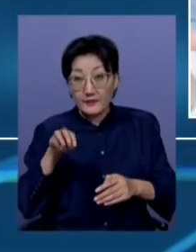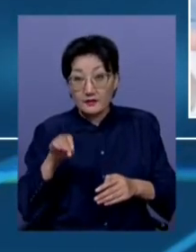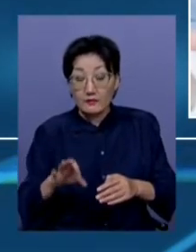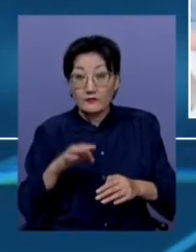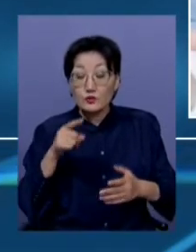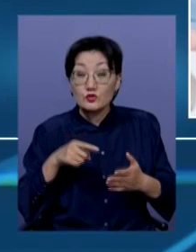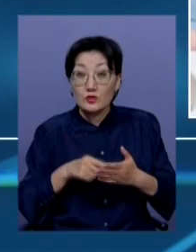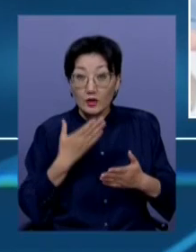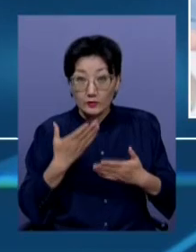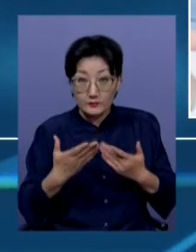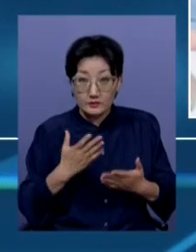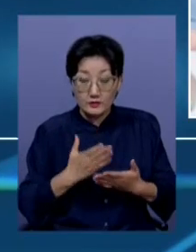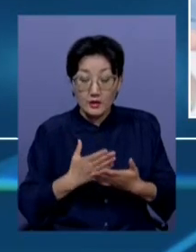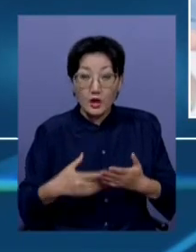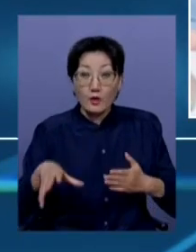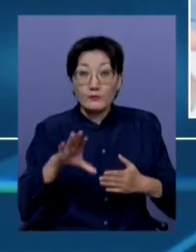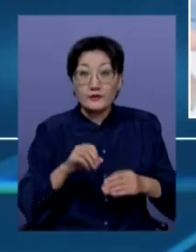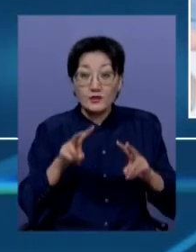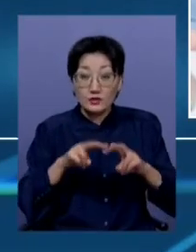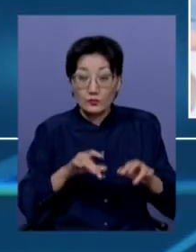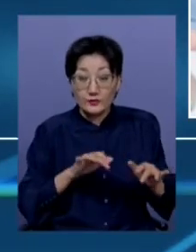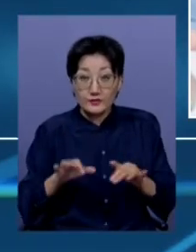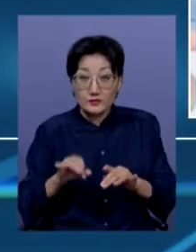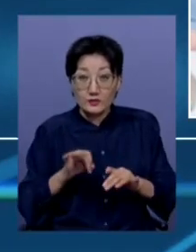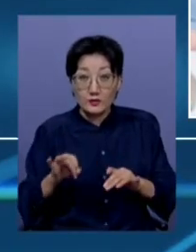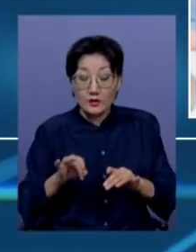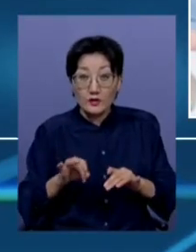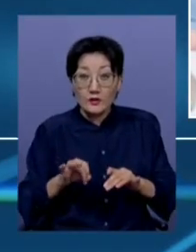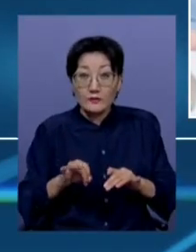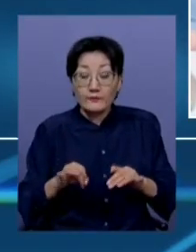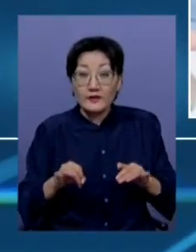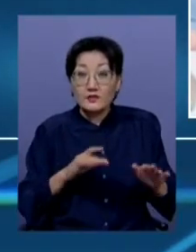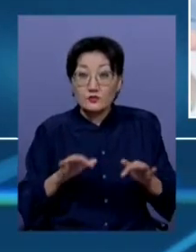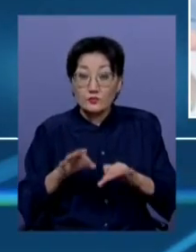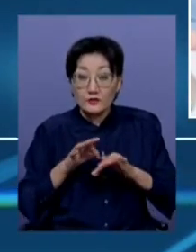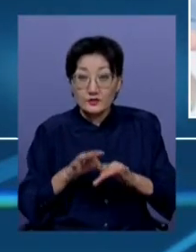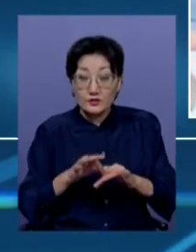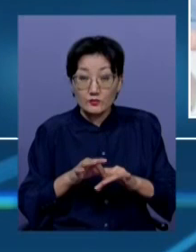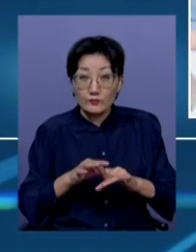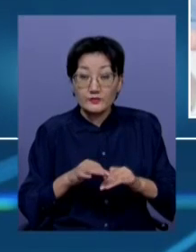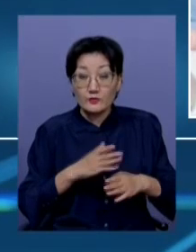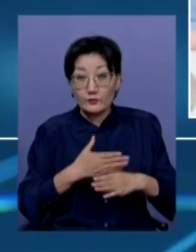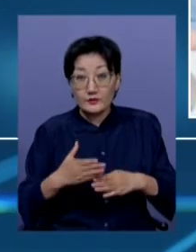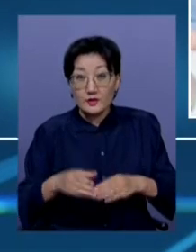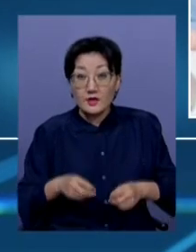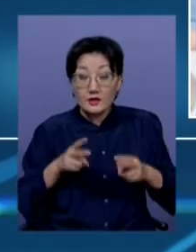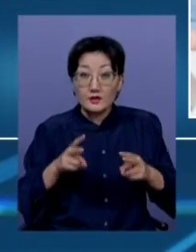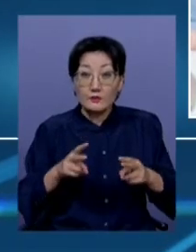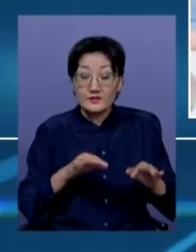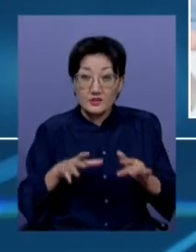сұраққа алынды. Барлық тергеу амалдарын және процессуалдық әрекеттерді жүргізіп болғаннан кейін қылмыстық іс